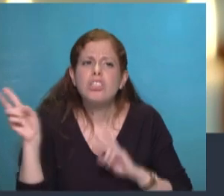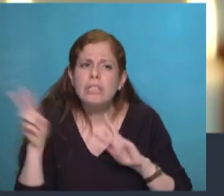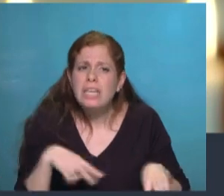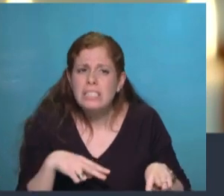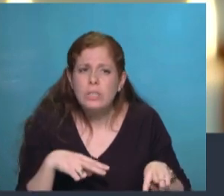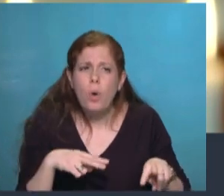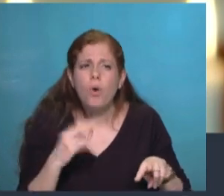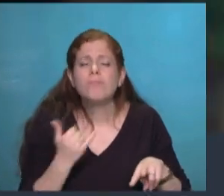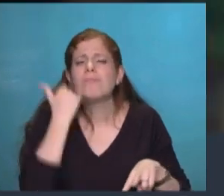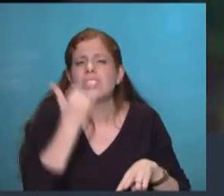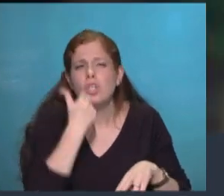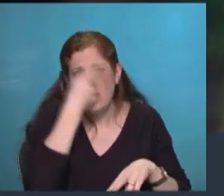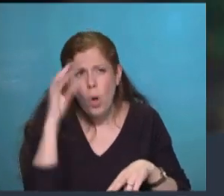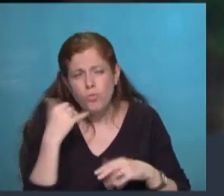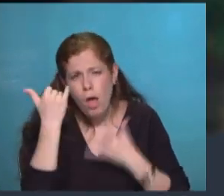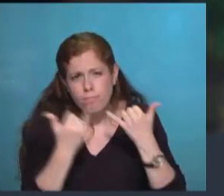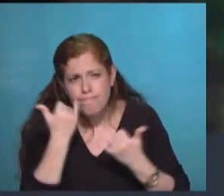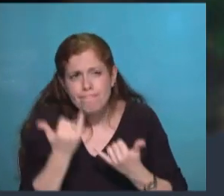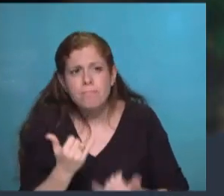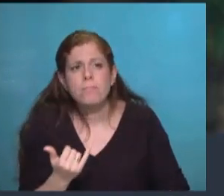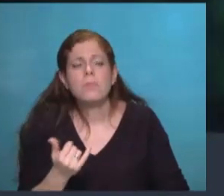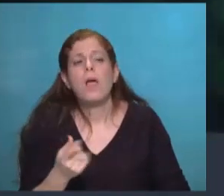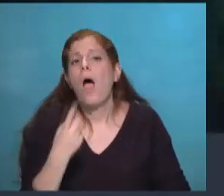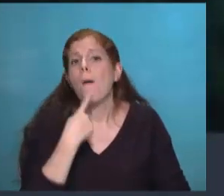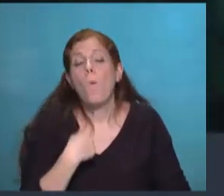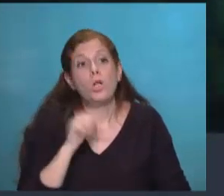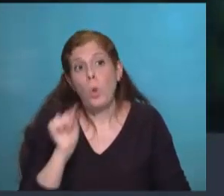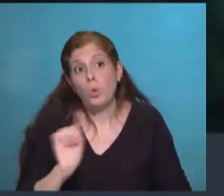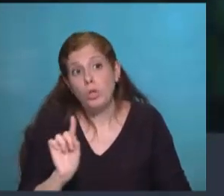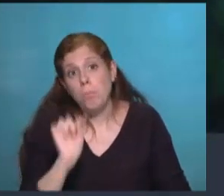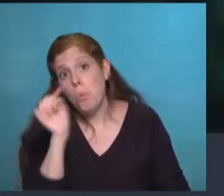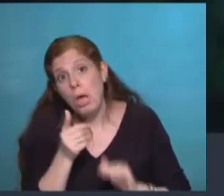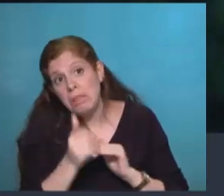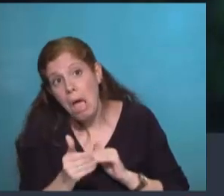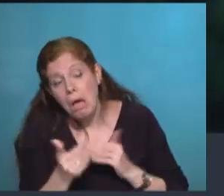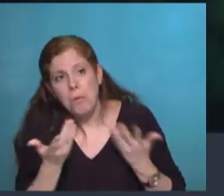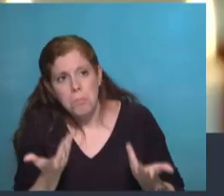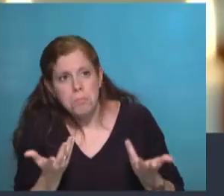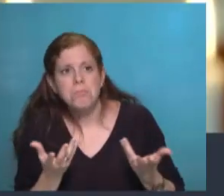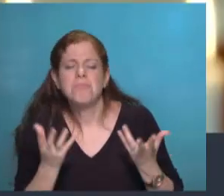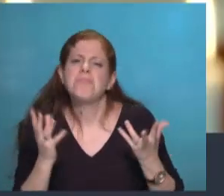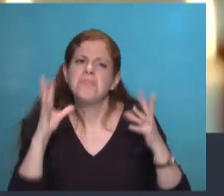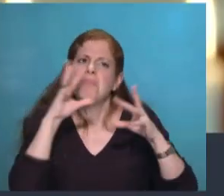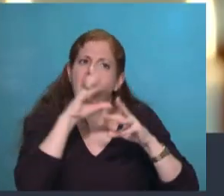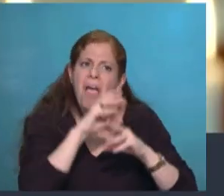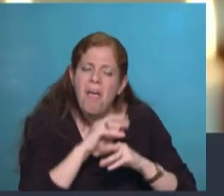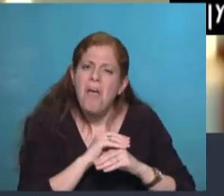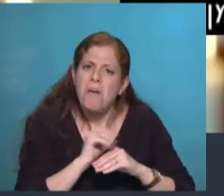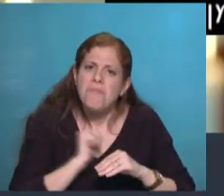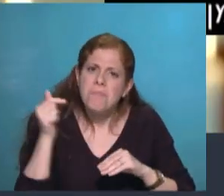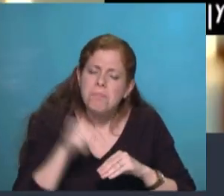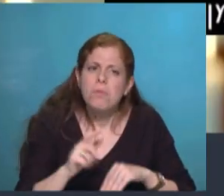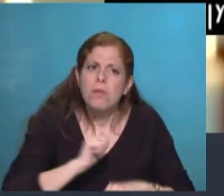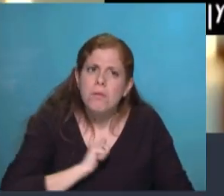her parents a couple of times. I told me she wasn't there, she might be a bit late. A dark descended. Just like waiting, waiting. And